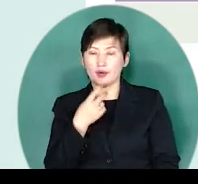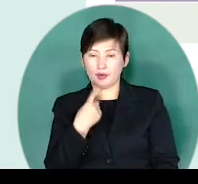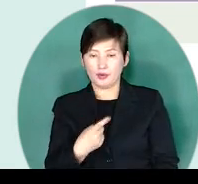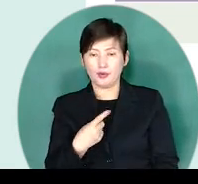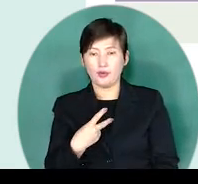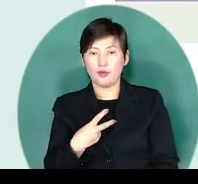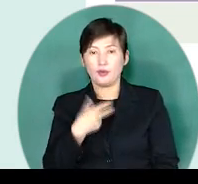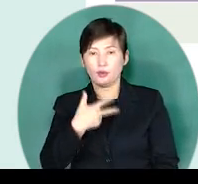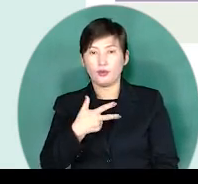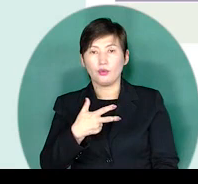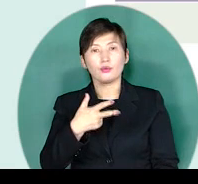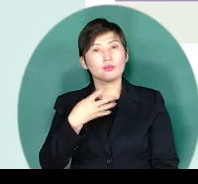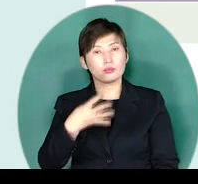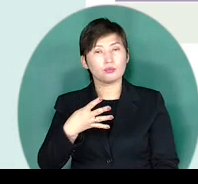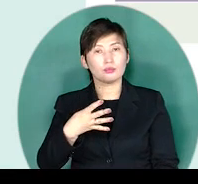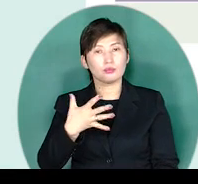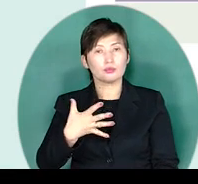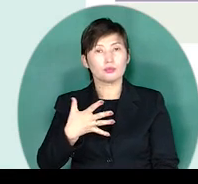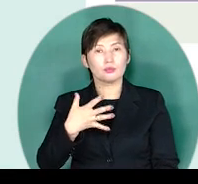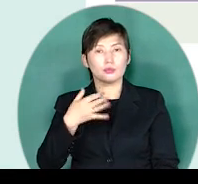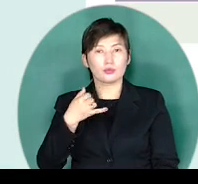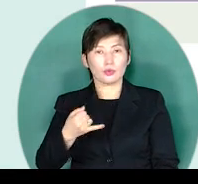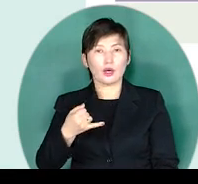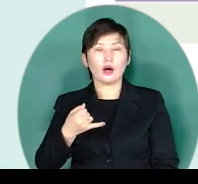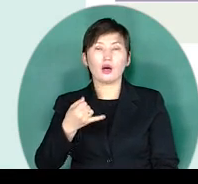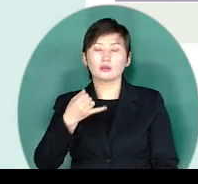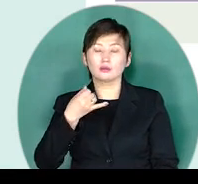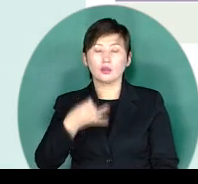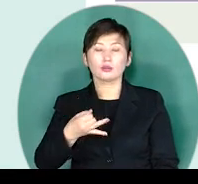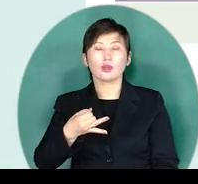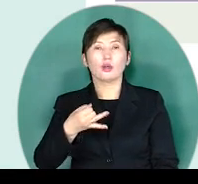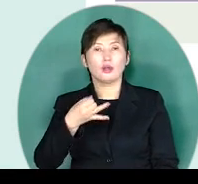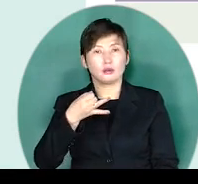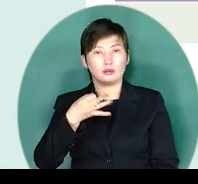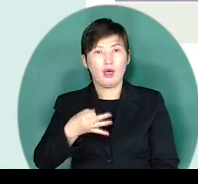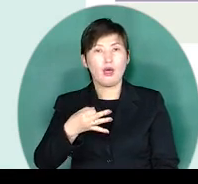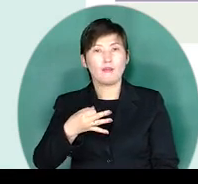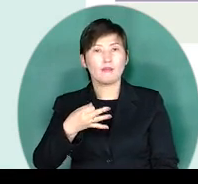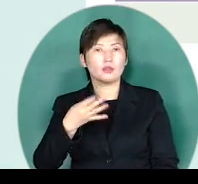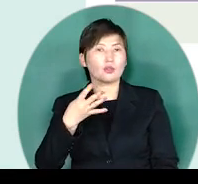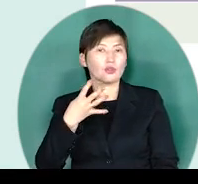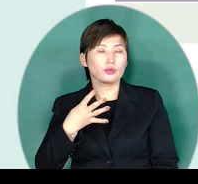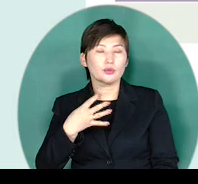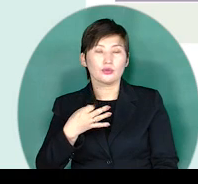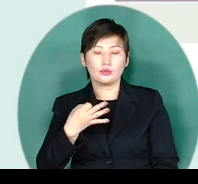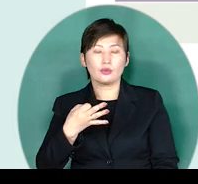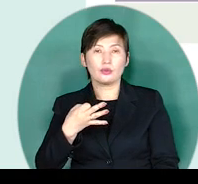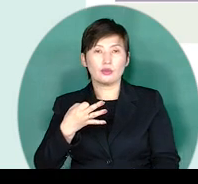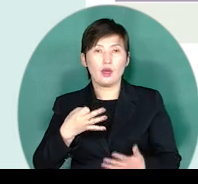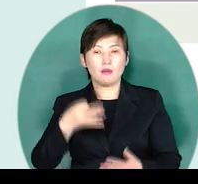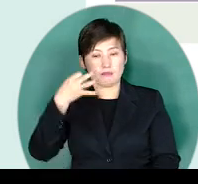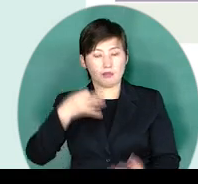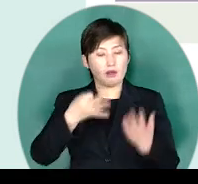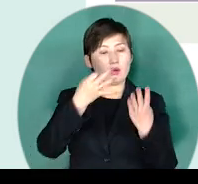2 3 4 5 6 7 8 8